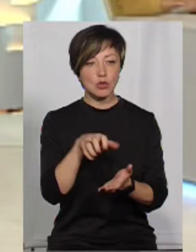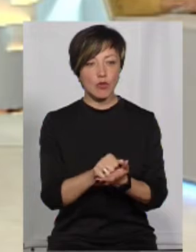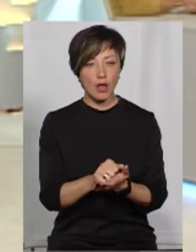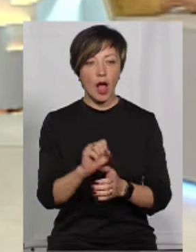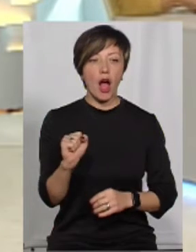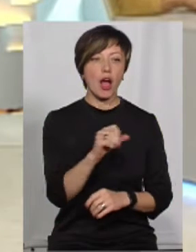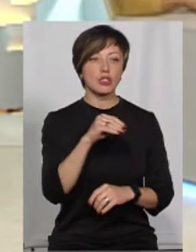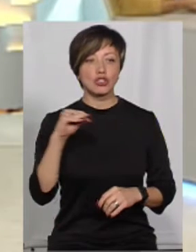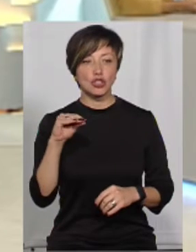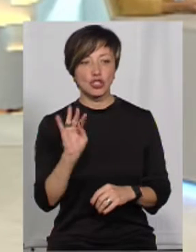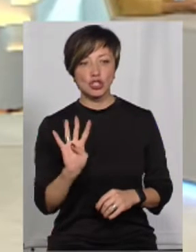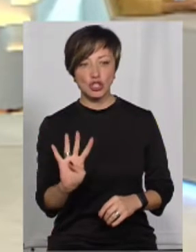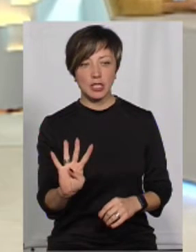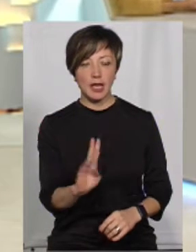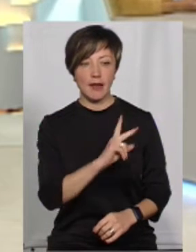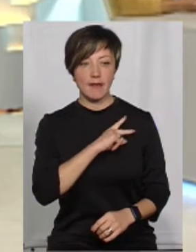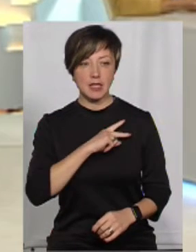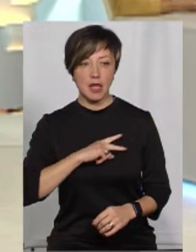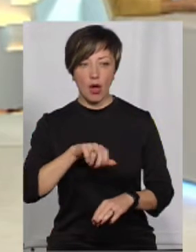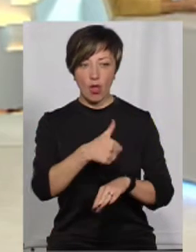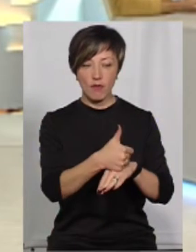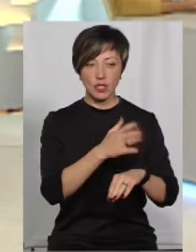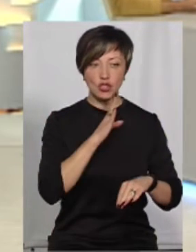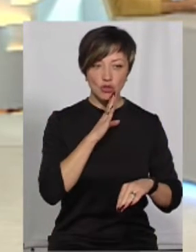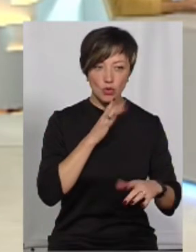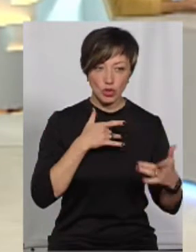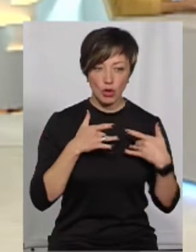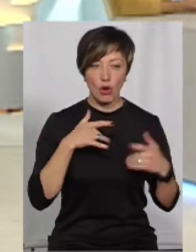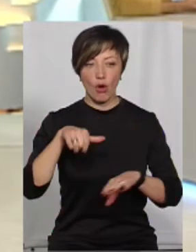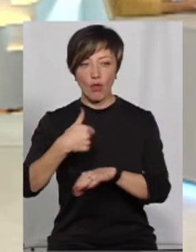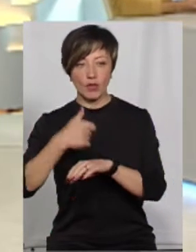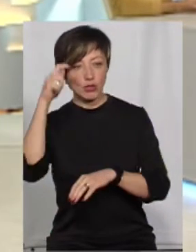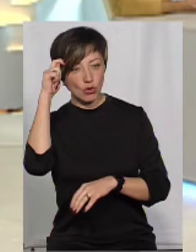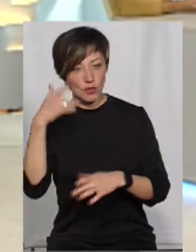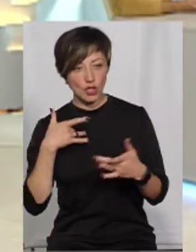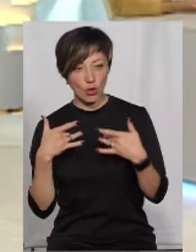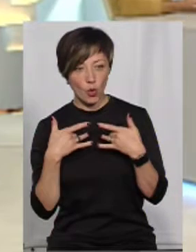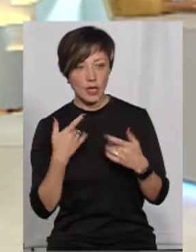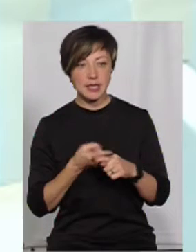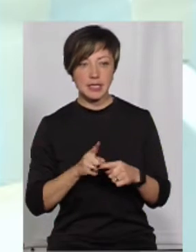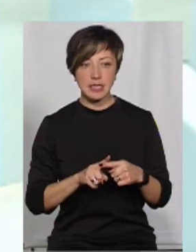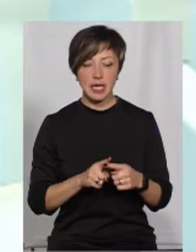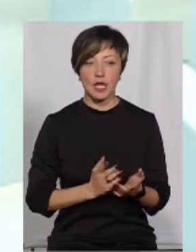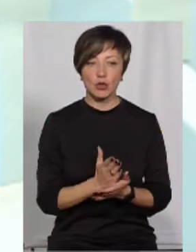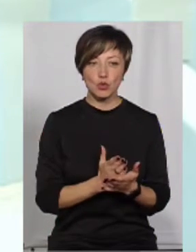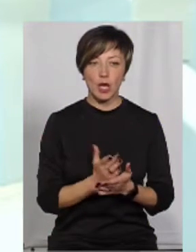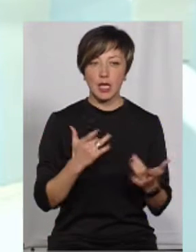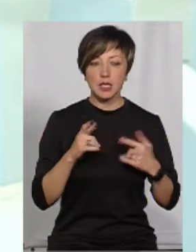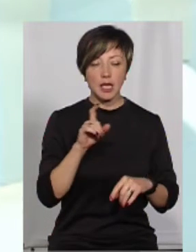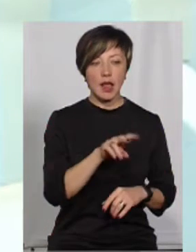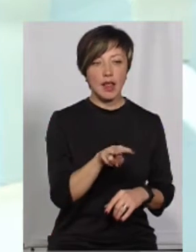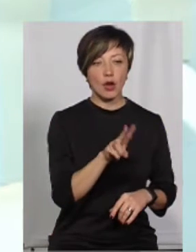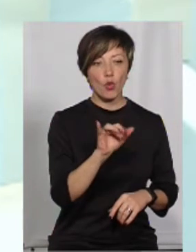завоював аж 4 відзнаки – це головна жіноча роль і головна чоловіча роль. Це заслужені